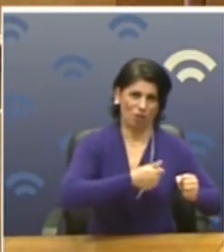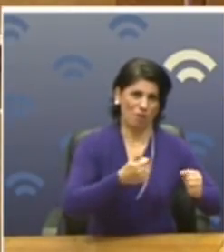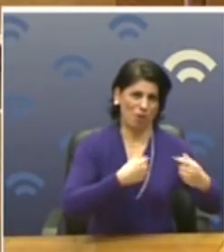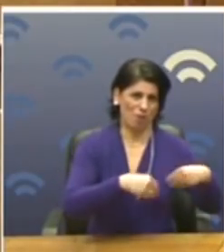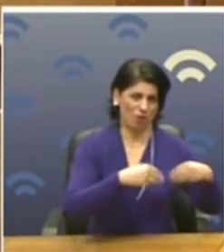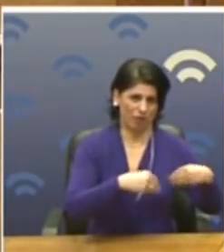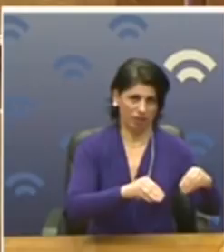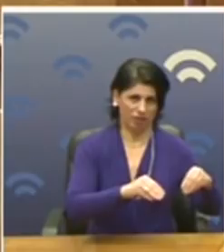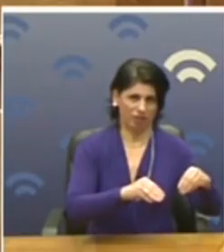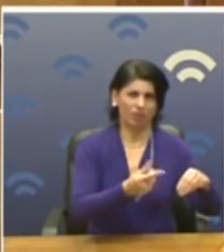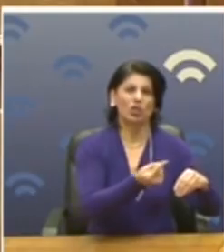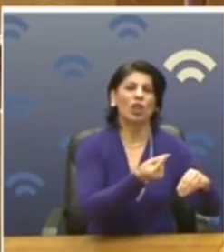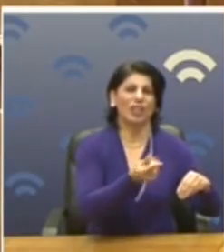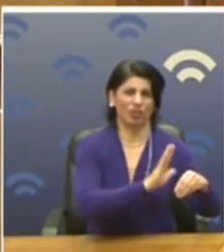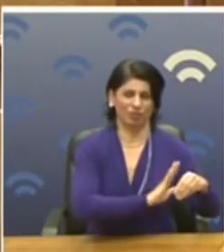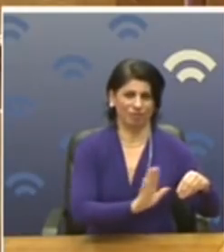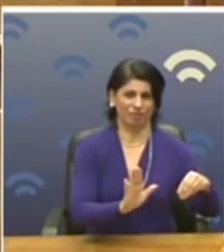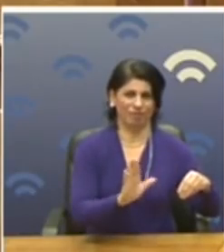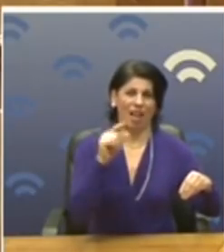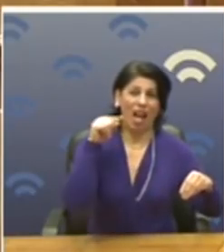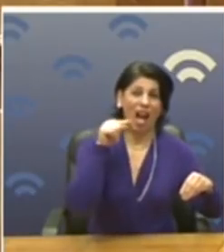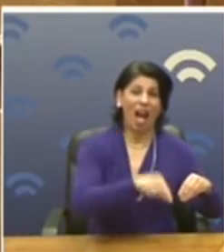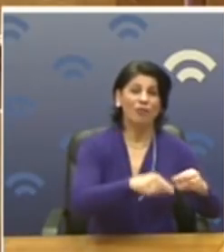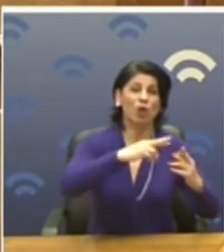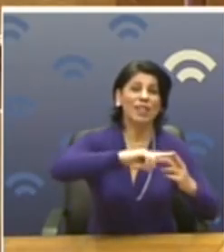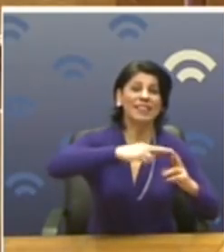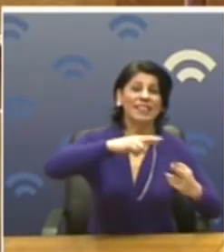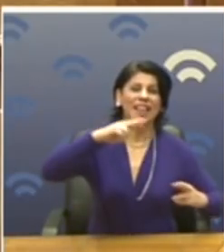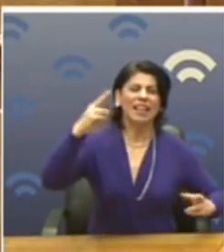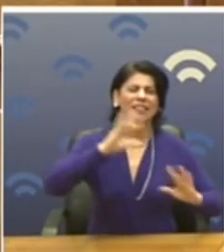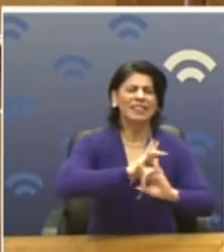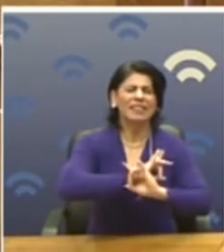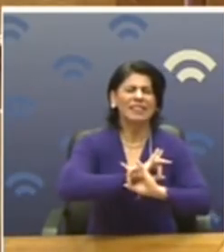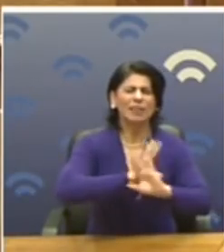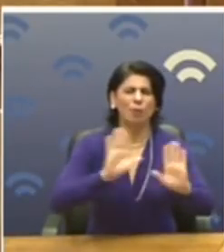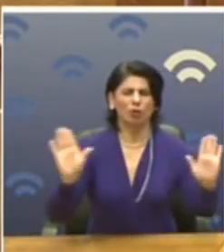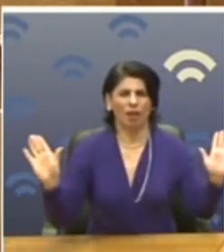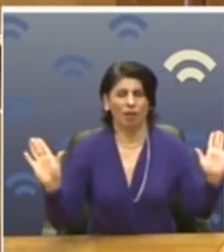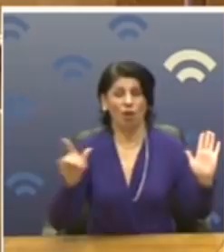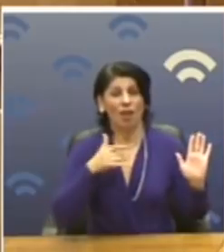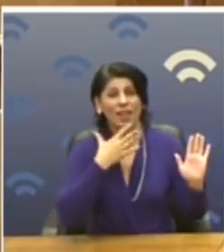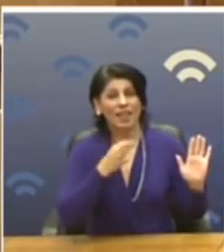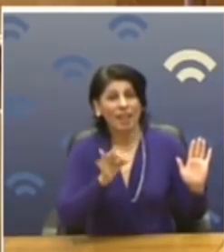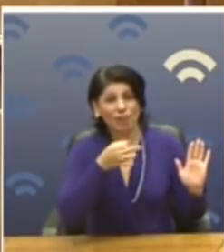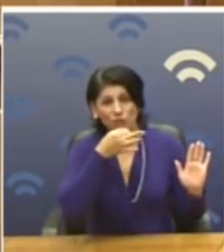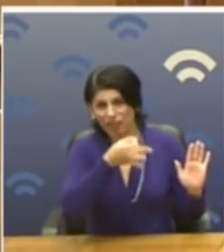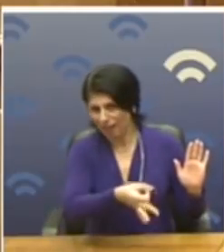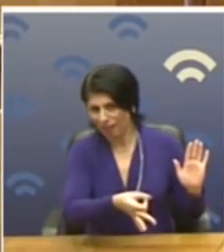μονοπωλίων των λίγων. Αυτό είναι στο DNA του και τίποτα άλλο. Γι' αυτό και λέμε ότι